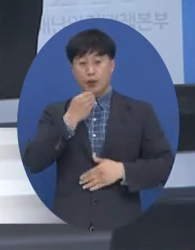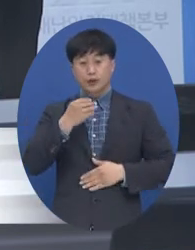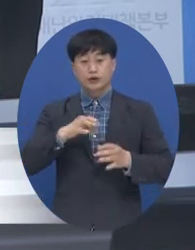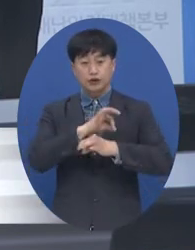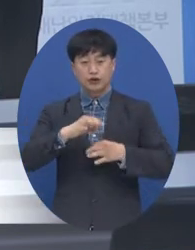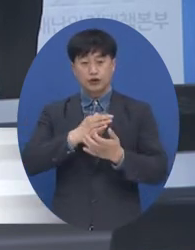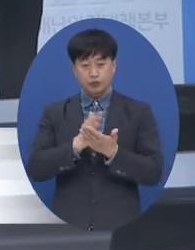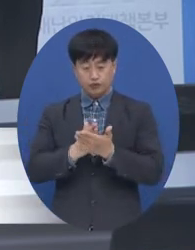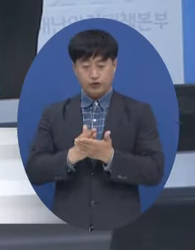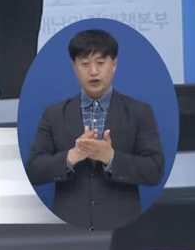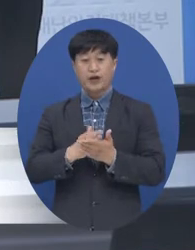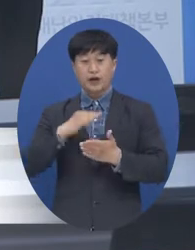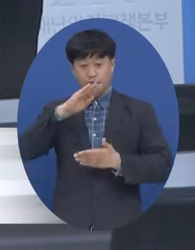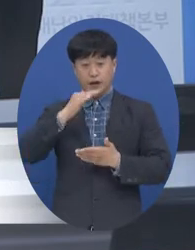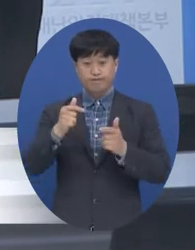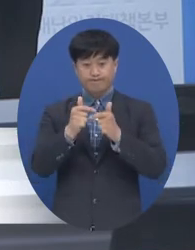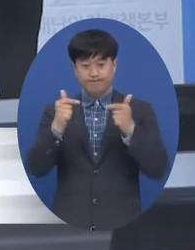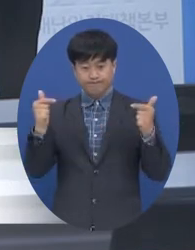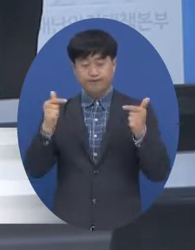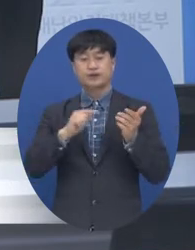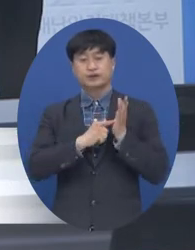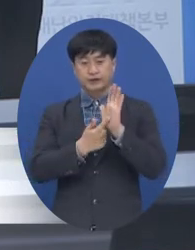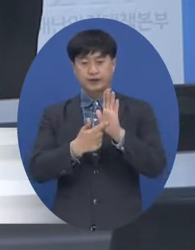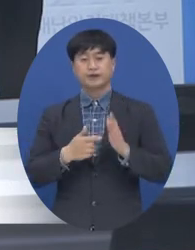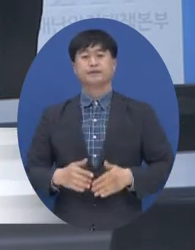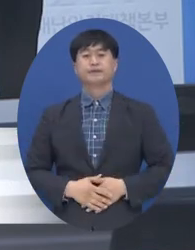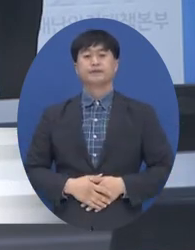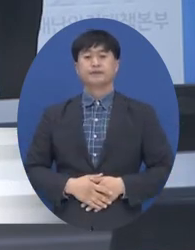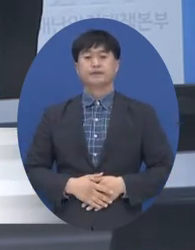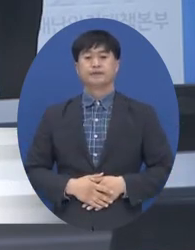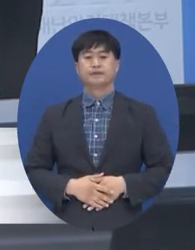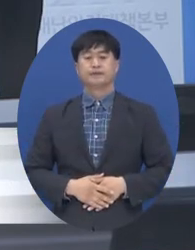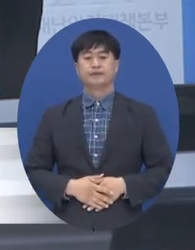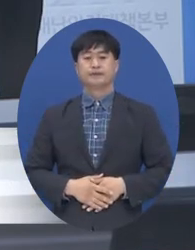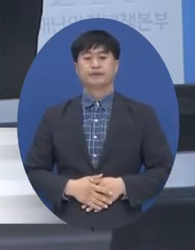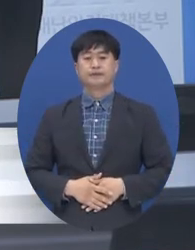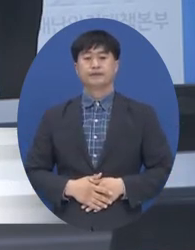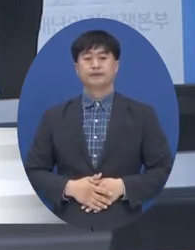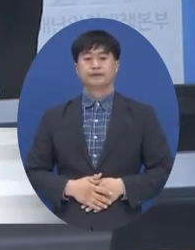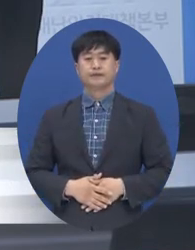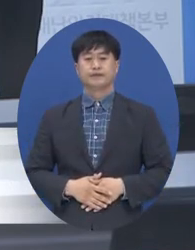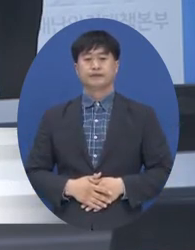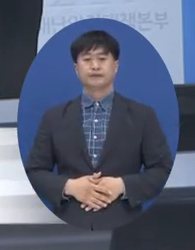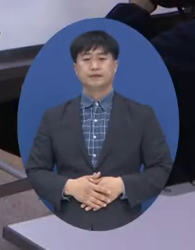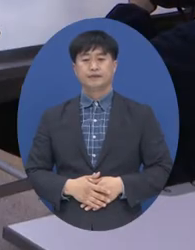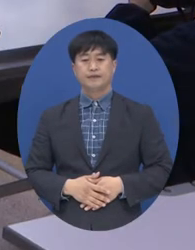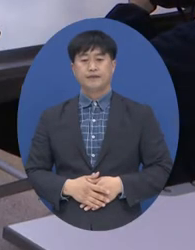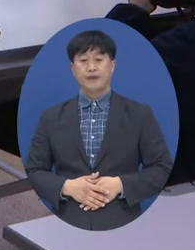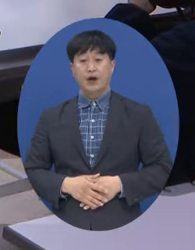짰는데 복지와 경제 분야 예산의 증가세가 두드러집니다. 최지영 기자의 보도입니다.